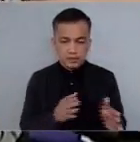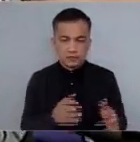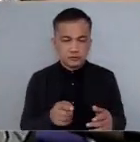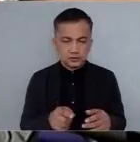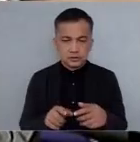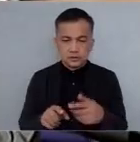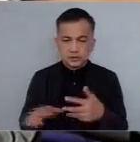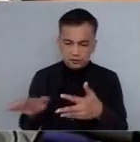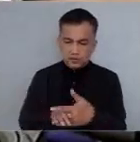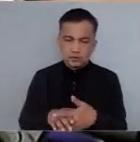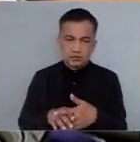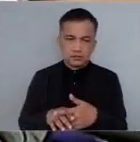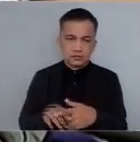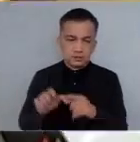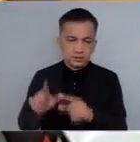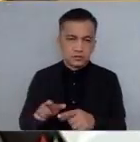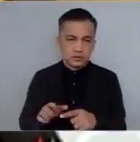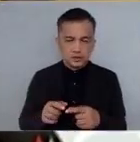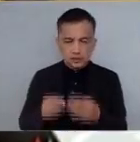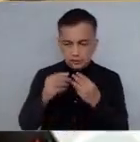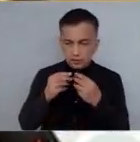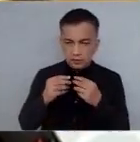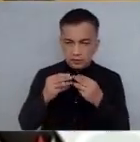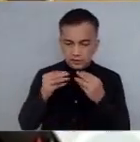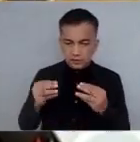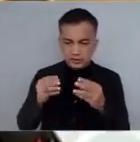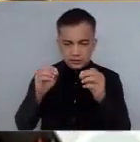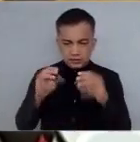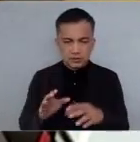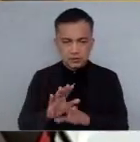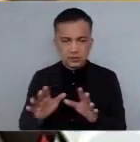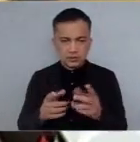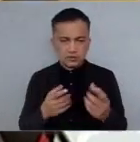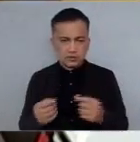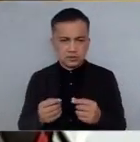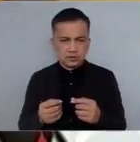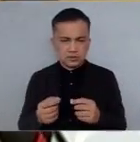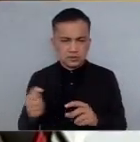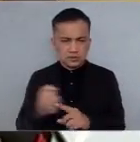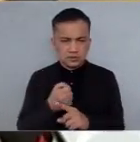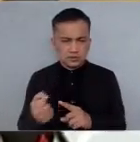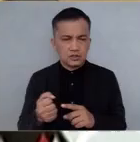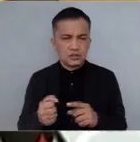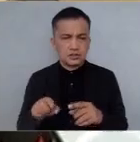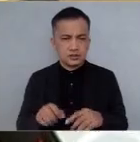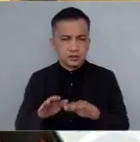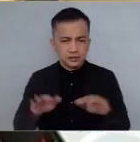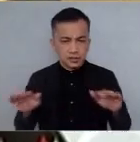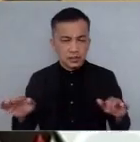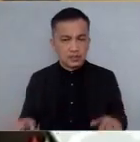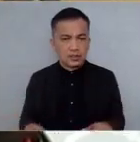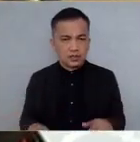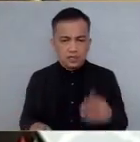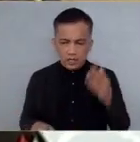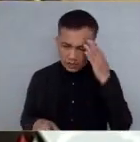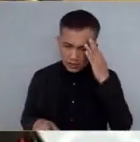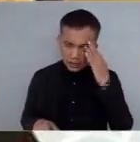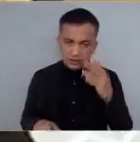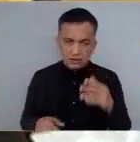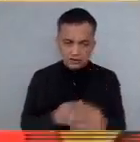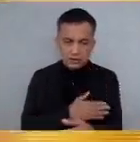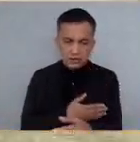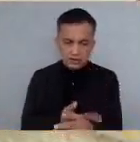siya. Mensahe pa niya sa guro. Huwag niya nang uulitin ang pananakit pa sa ibang mga kabataan kasi alam ko din naman po may anak po siya